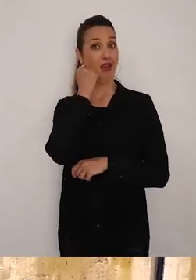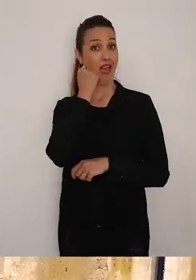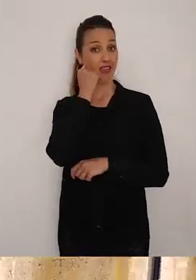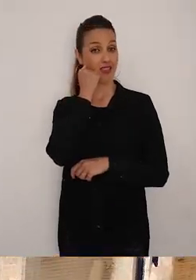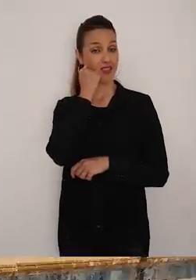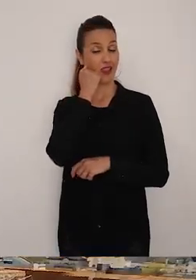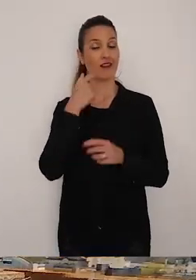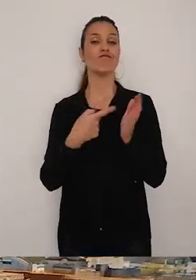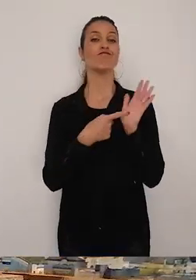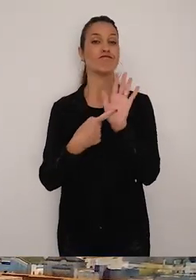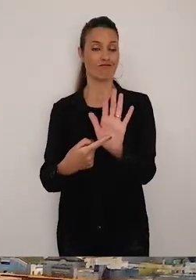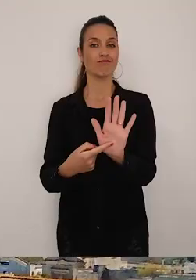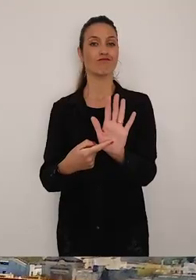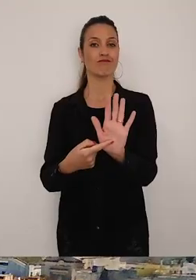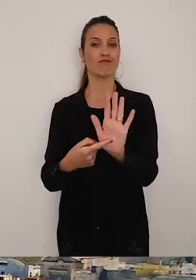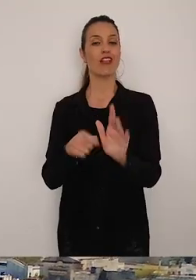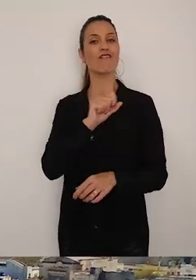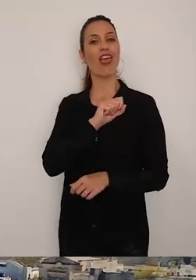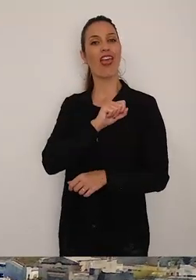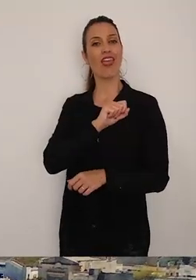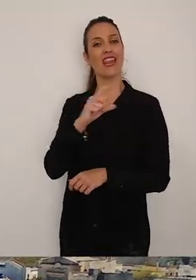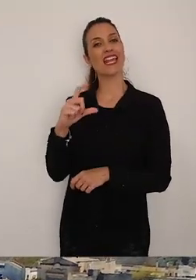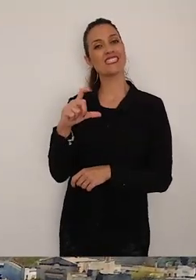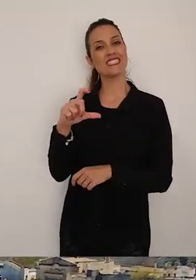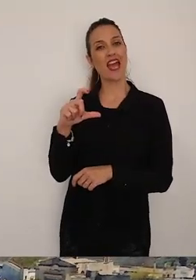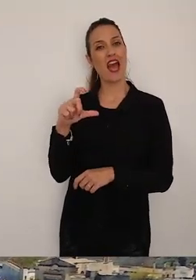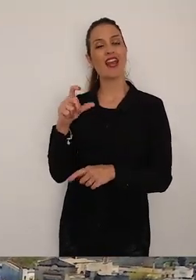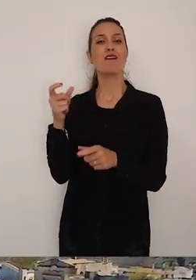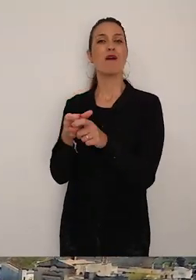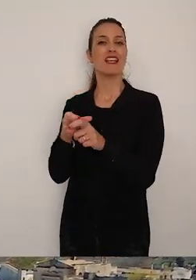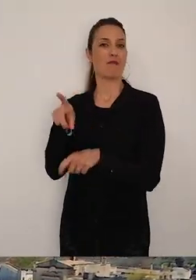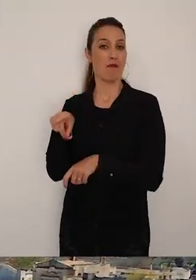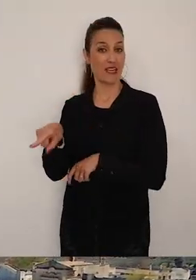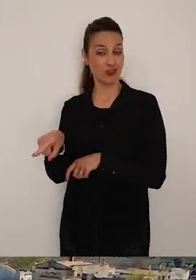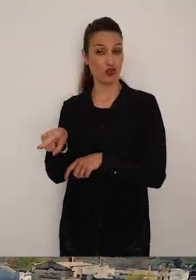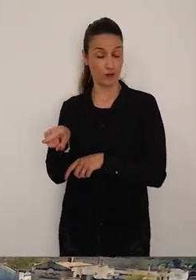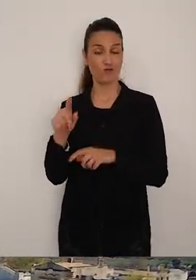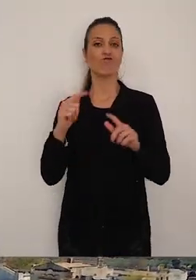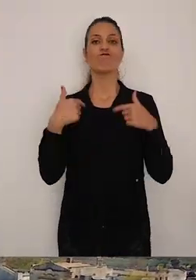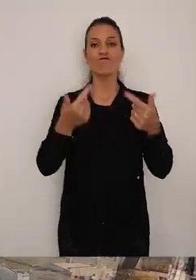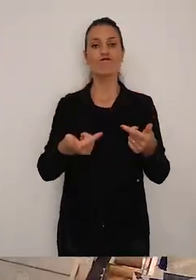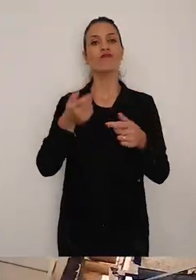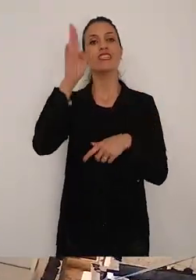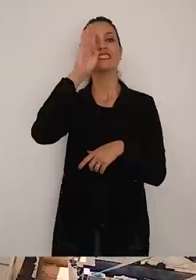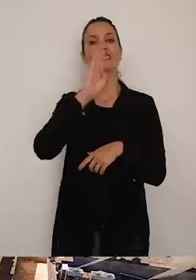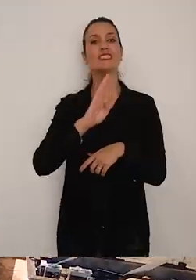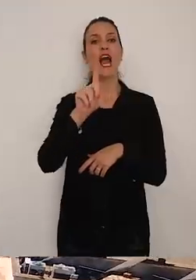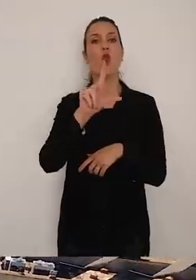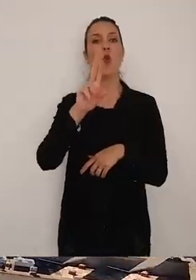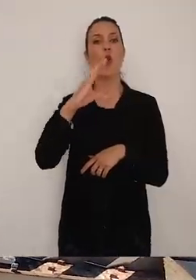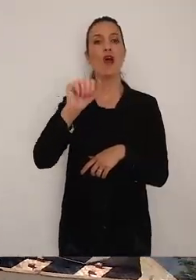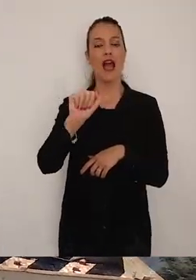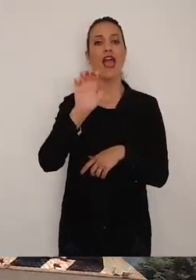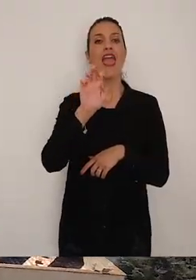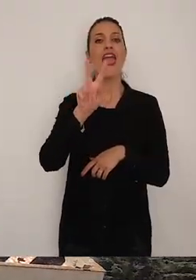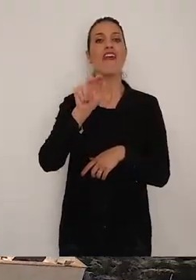La Chiesa Madre rappresenta l'essenza della fede cristiana di Palmariggi. Venne dedicata a San Luca Evangelista per scelta